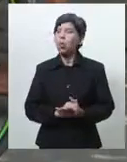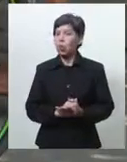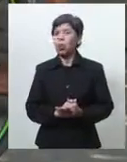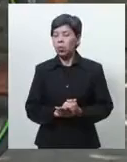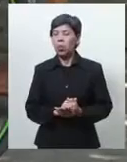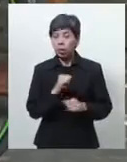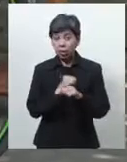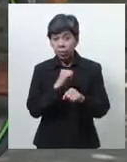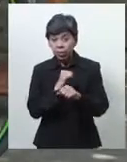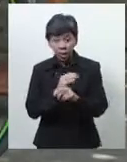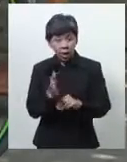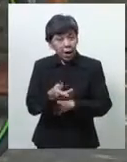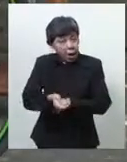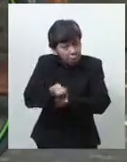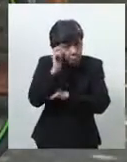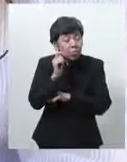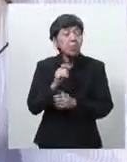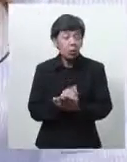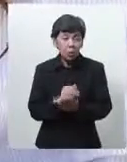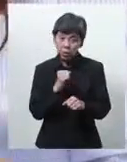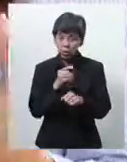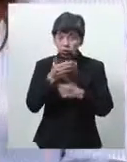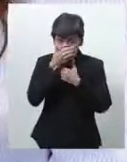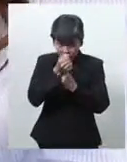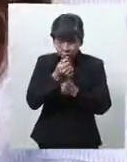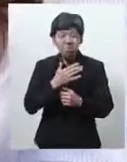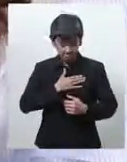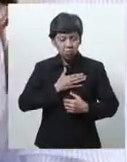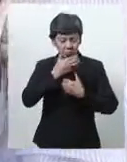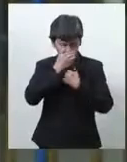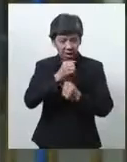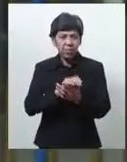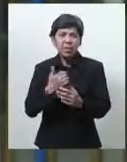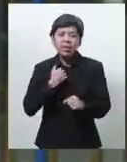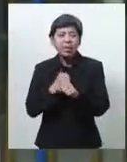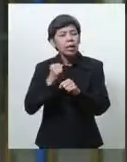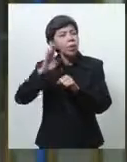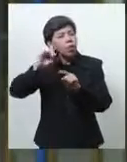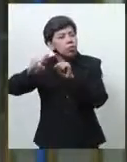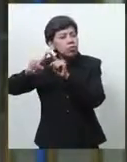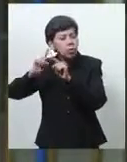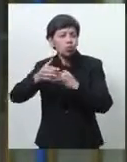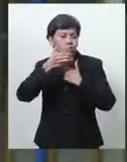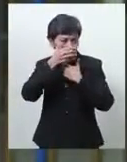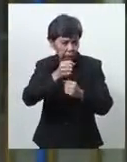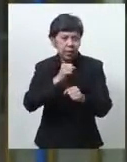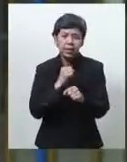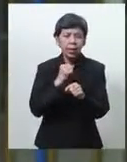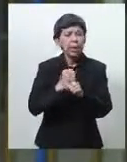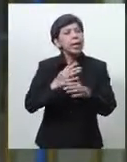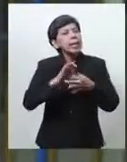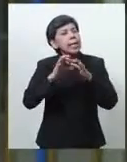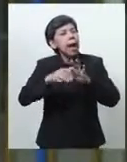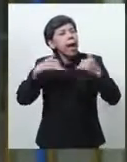อ๋อในเกี่ยวกับเรื่องการตกปลานี่คนให้การสนใจเยอะเหรอคะ ใช่ครับส่วนมากจะเป็นพวกนักธุรกิจครับนักธุรกิจเขาแบ